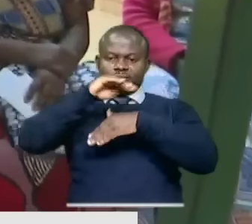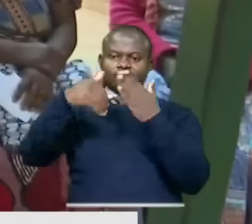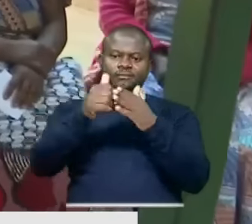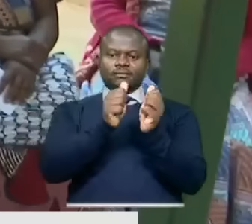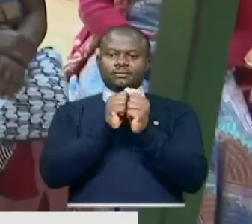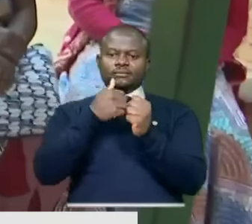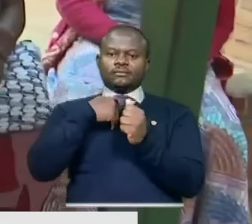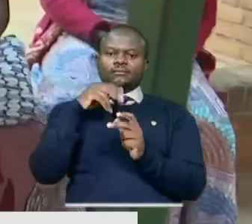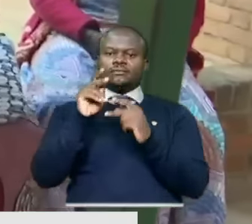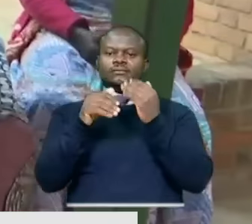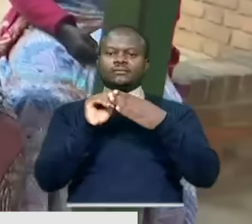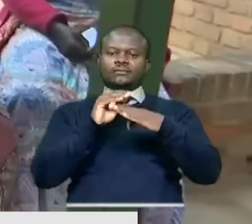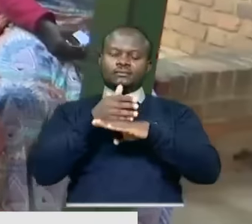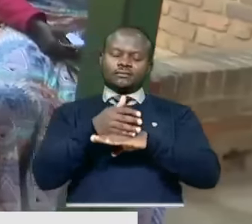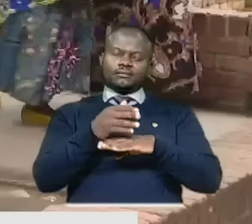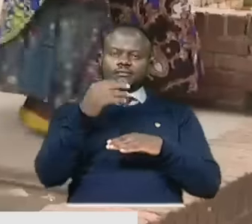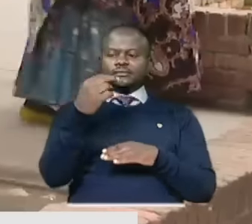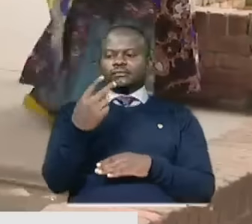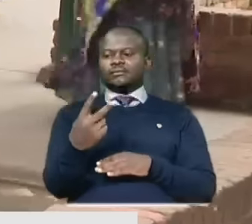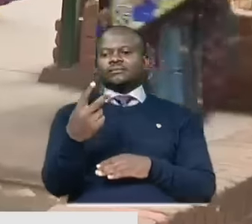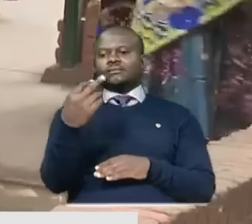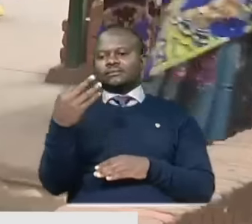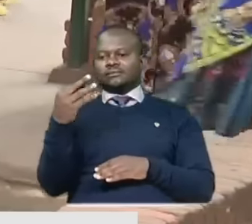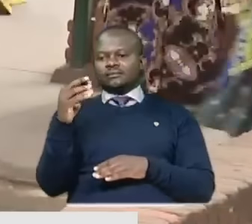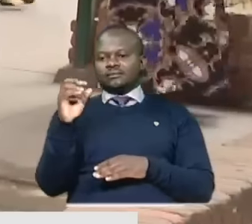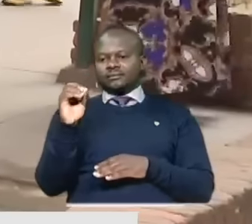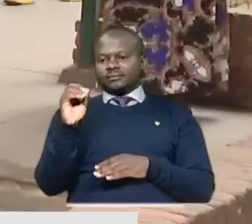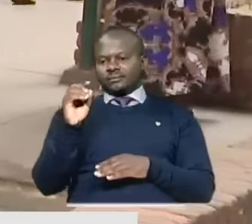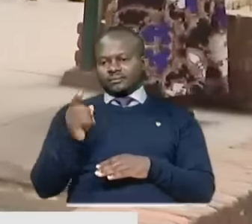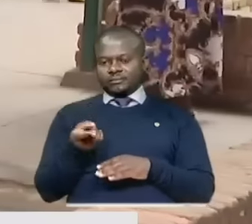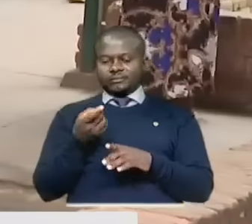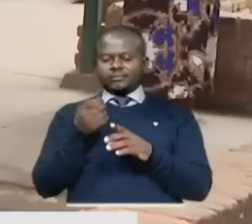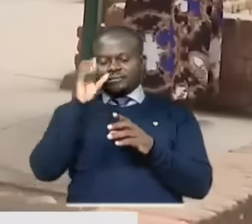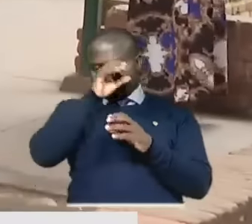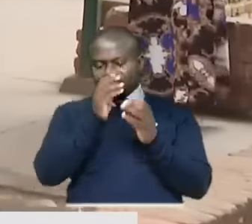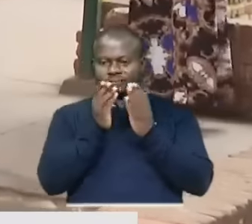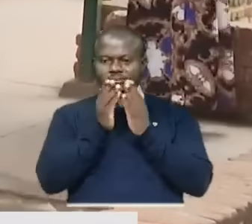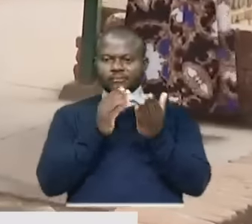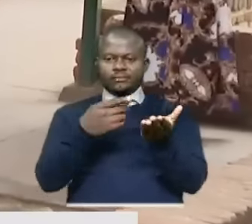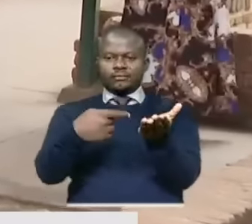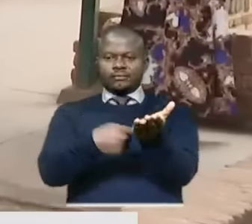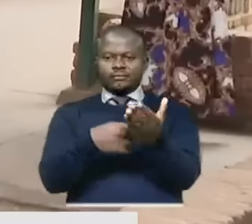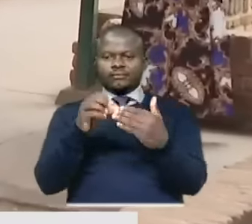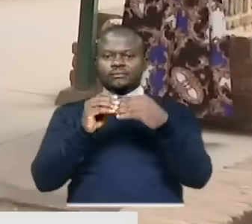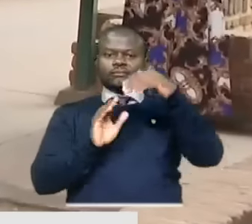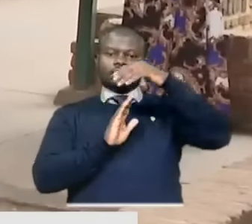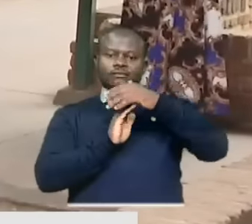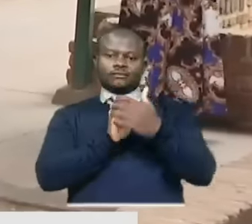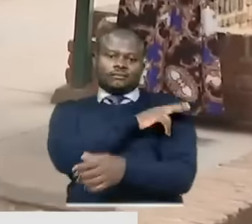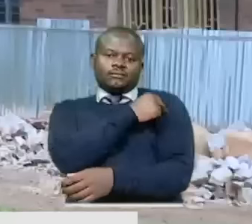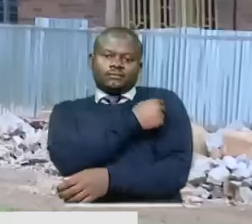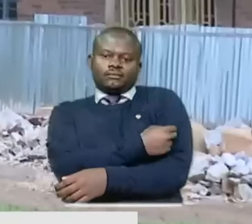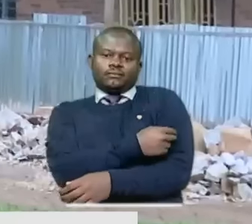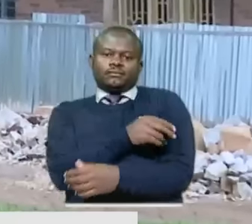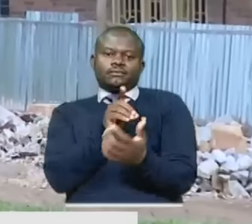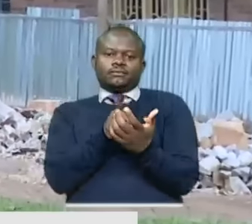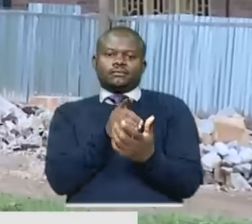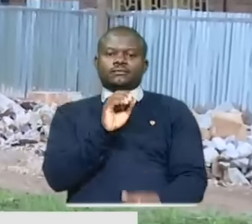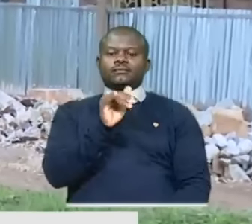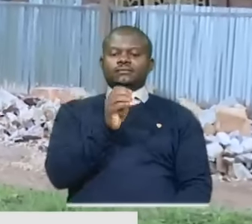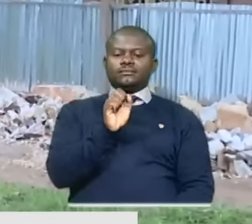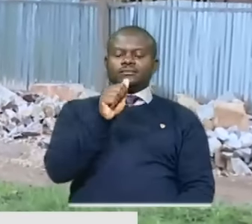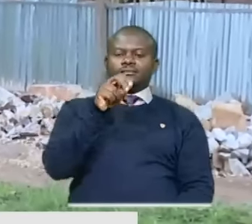bifite abaturage basaga 230,000 bahashakira serivisi z'ubuvuzi. Umuyobozi mukuru w'ibi bitaro Dr. Nzambimana Jean